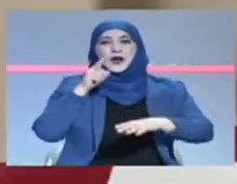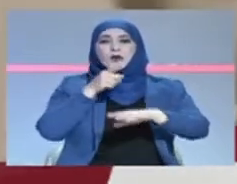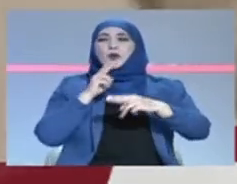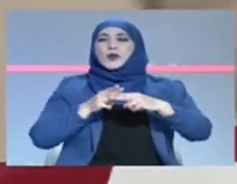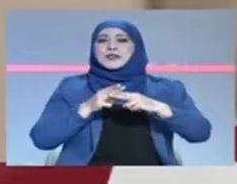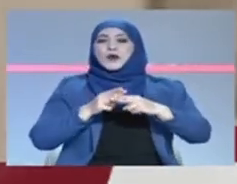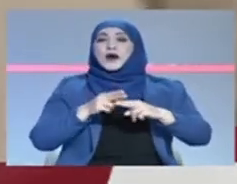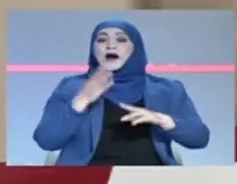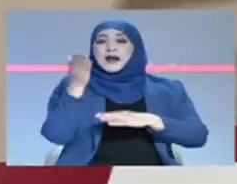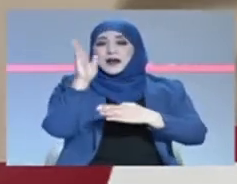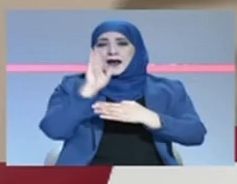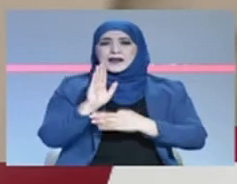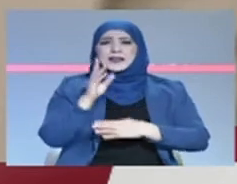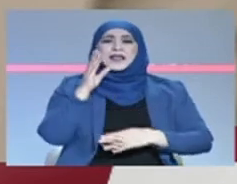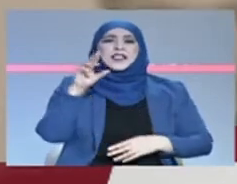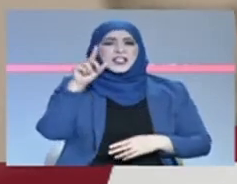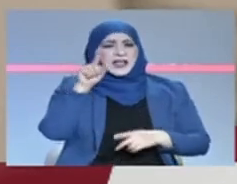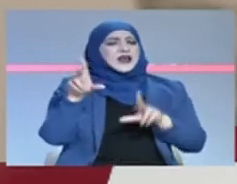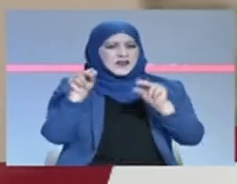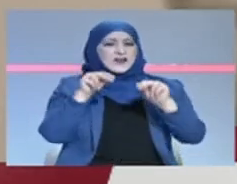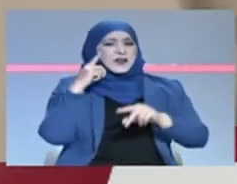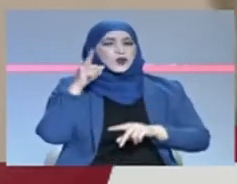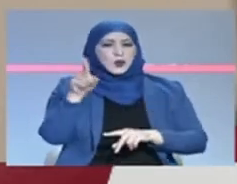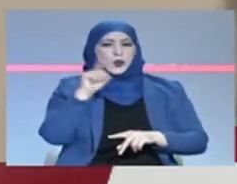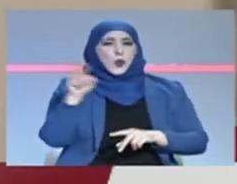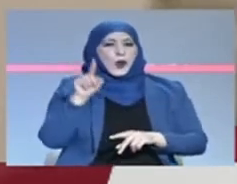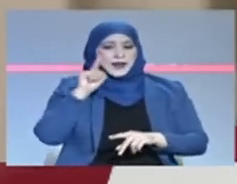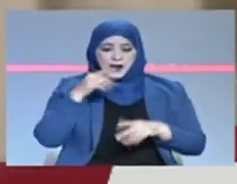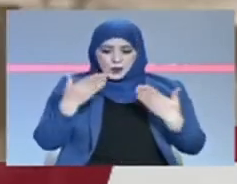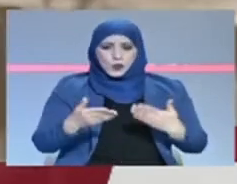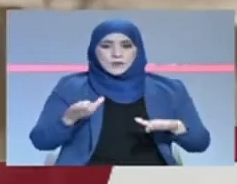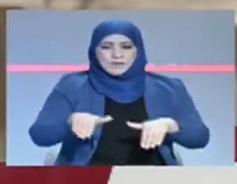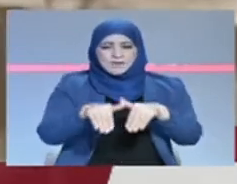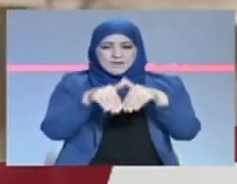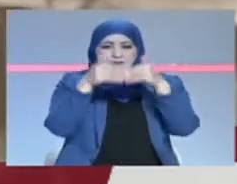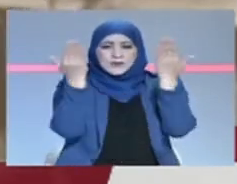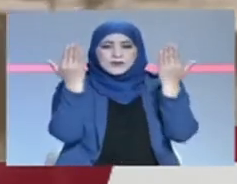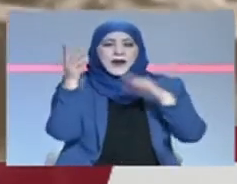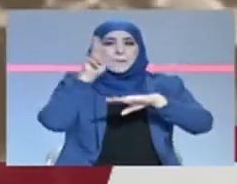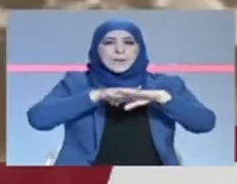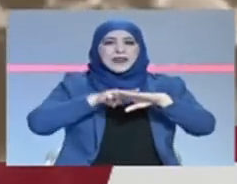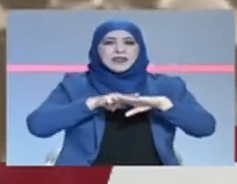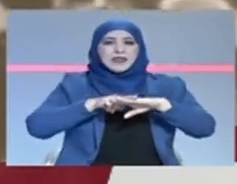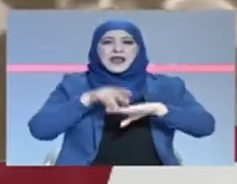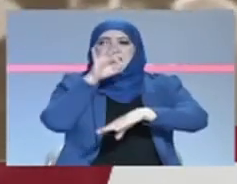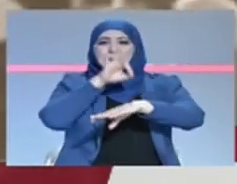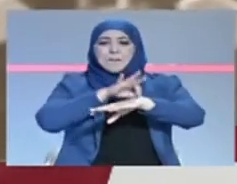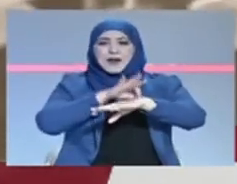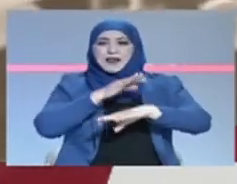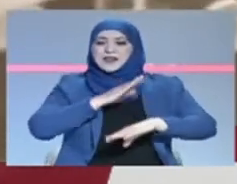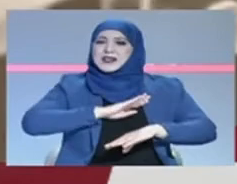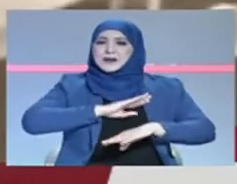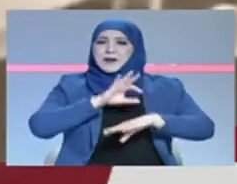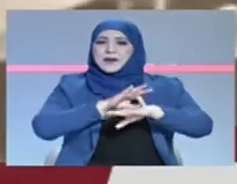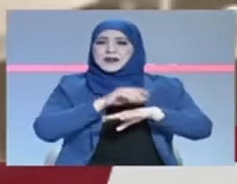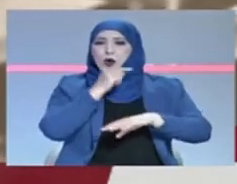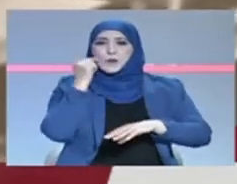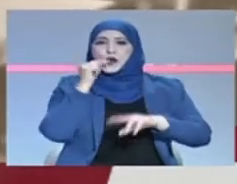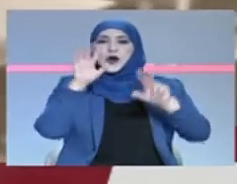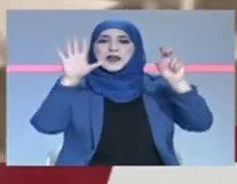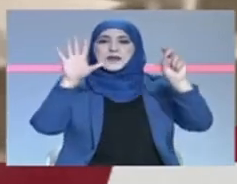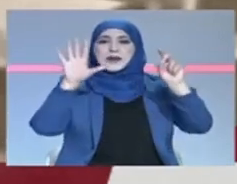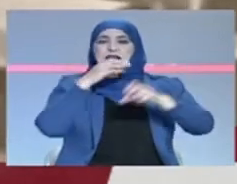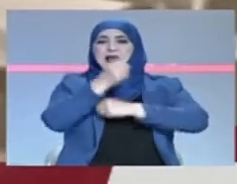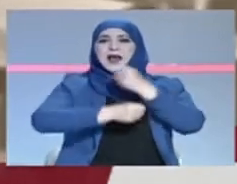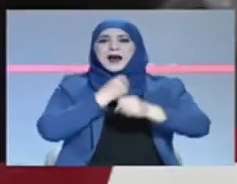الحقيقي زهيرة البراهمي. غيبها الموت فجر اليوم إثر معاناة مع المرض عن عمر يناهز